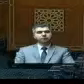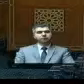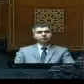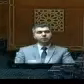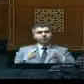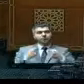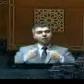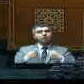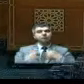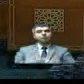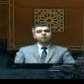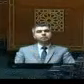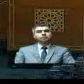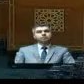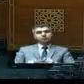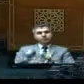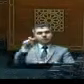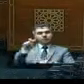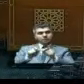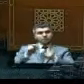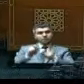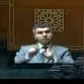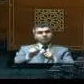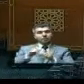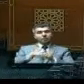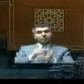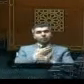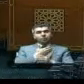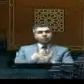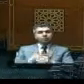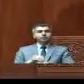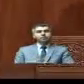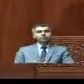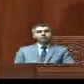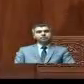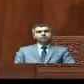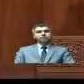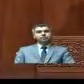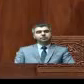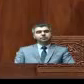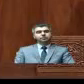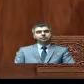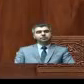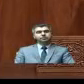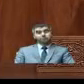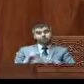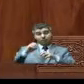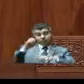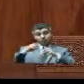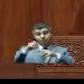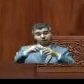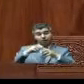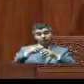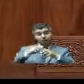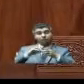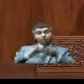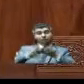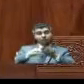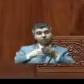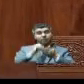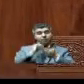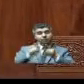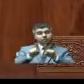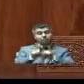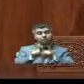سيد الرئيس، السيدات والسادة المستشارون المحترمون، إن التساقطات المطرية والثلجية ذات